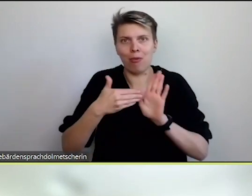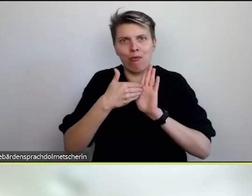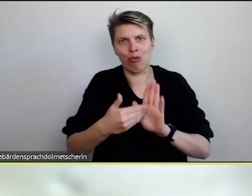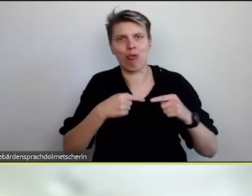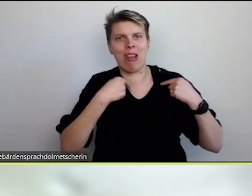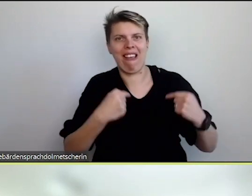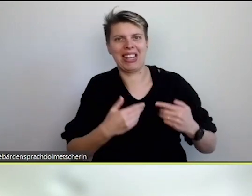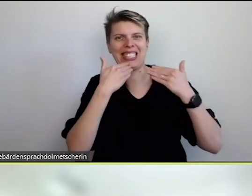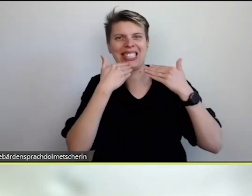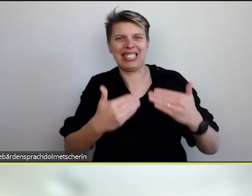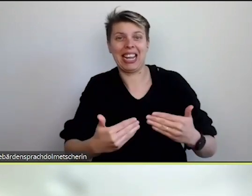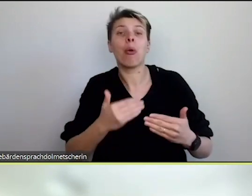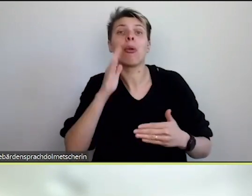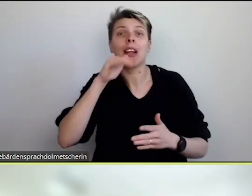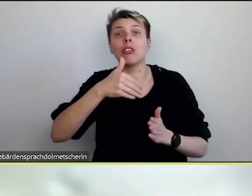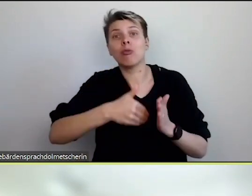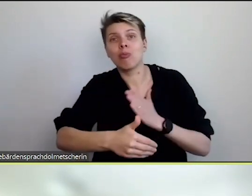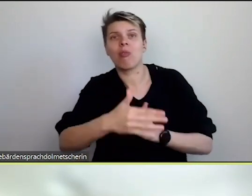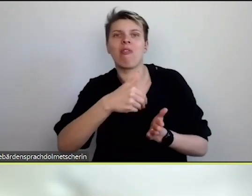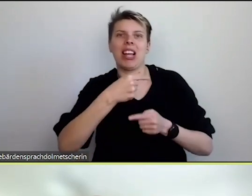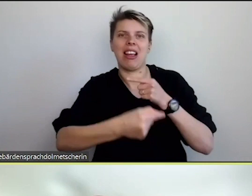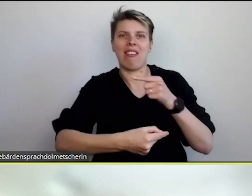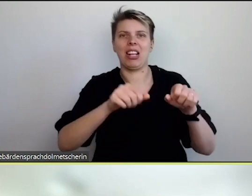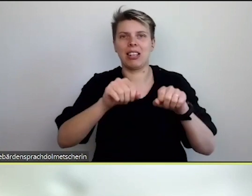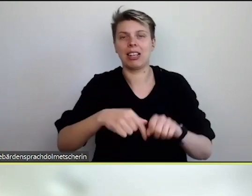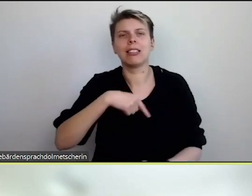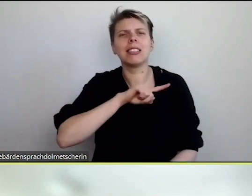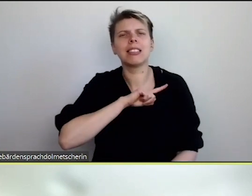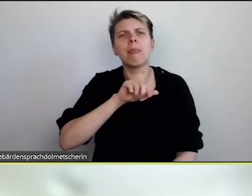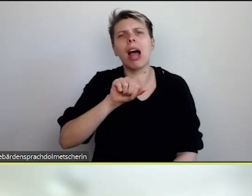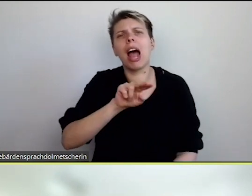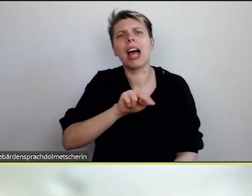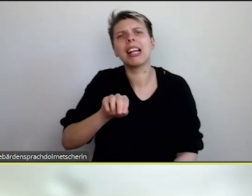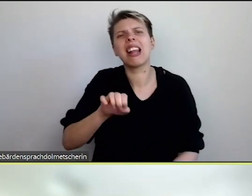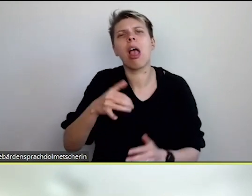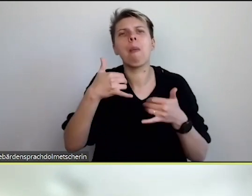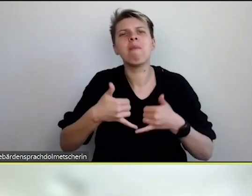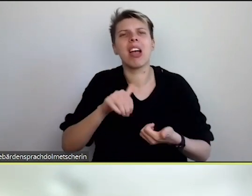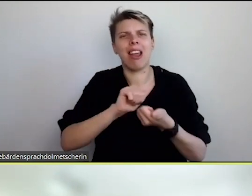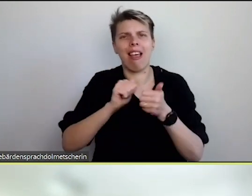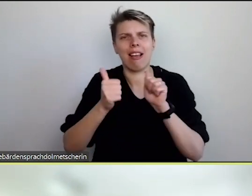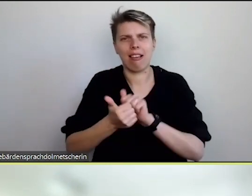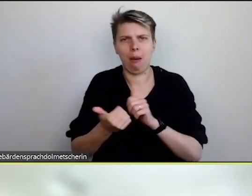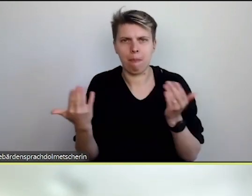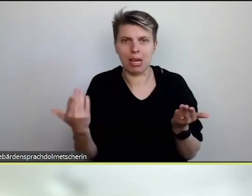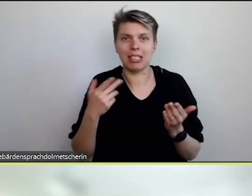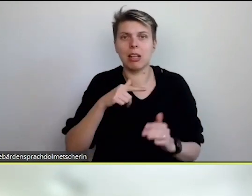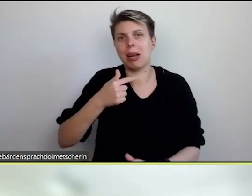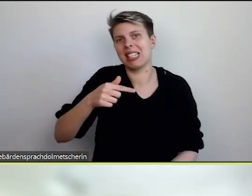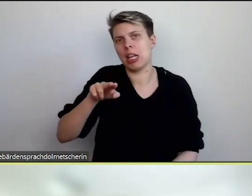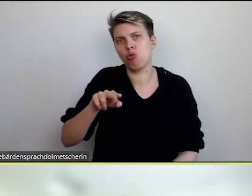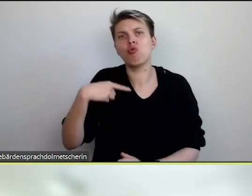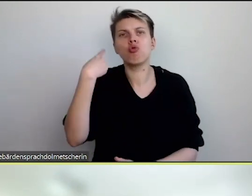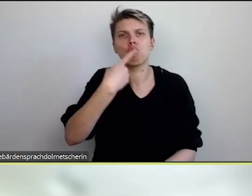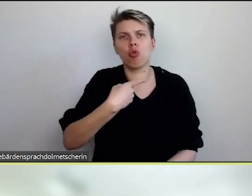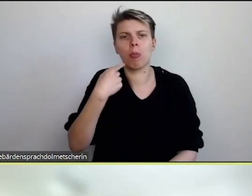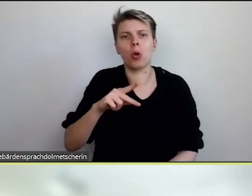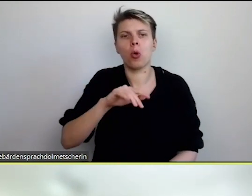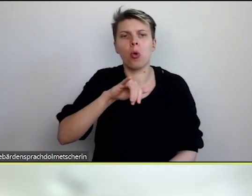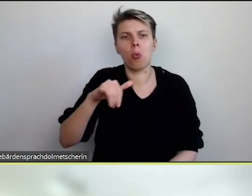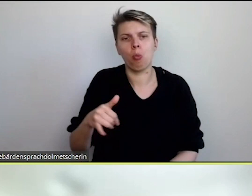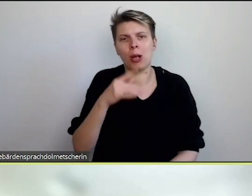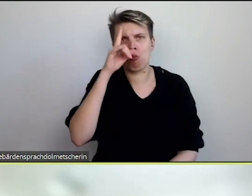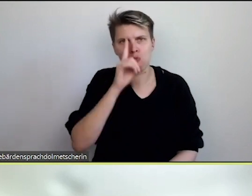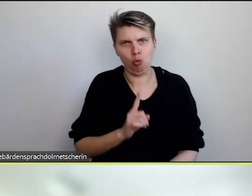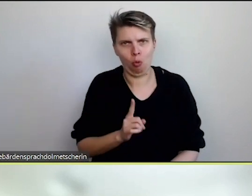auch gemeinsam weiterentwickeln können. Mein Name ist Anne Pferdekämper. Ich koordiniere an der TU Dortmund das Projekt DoProfil.